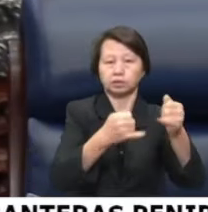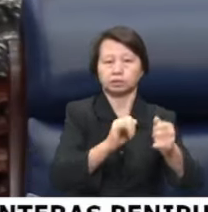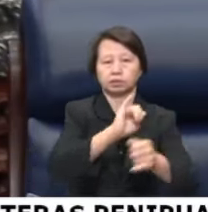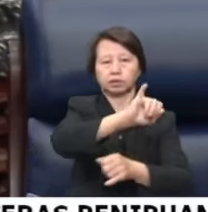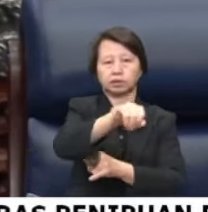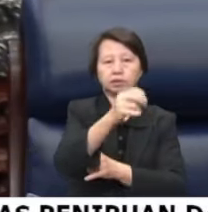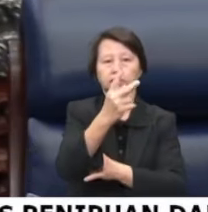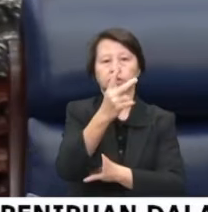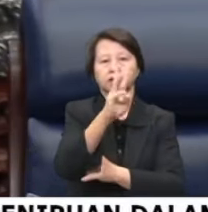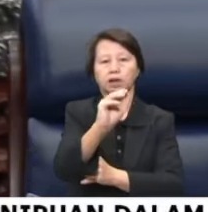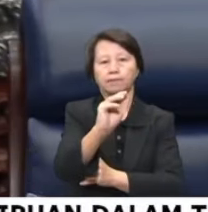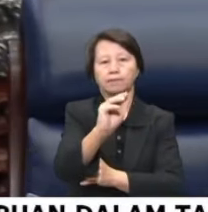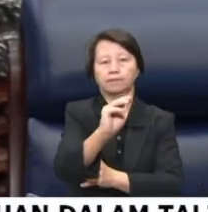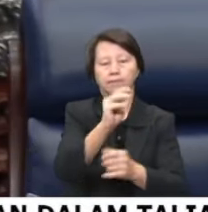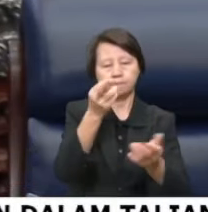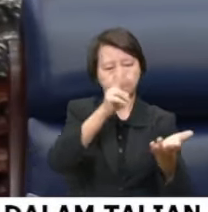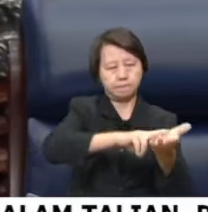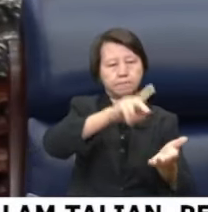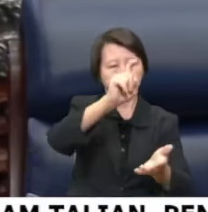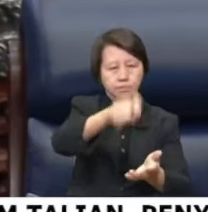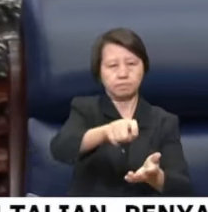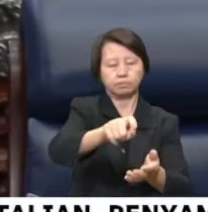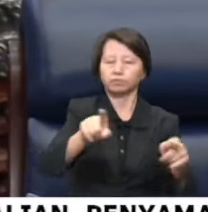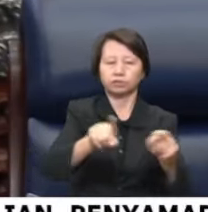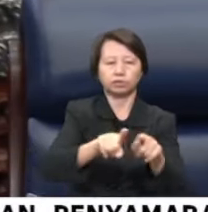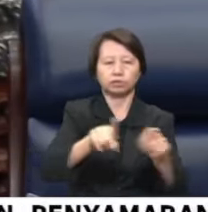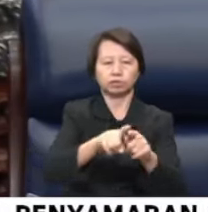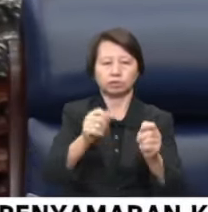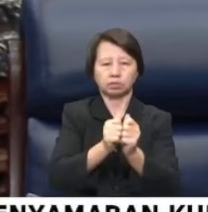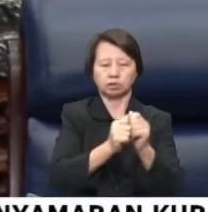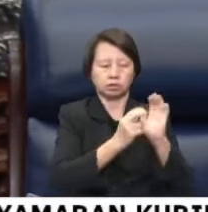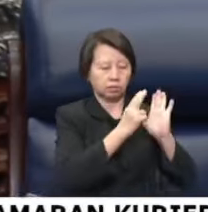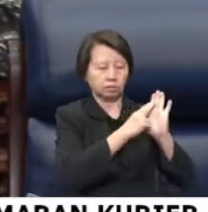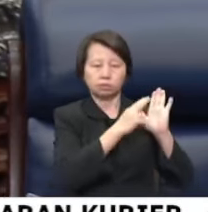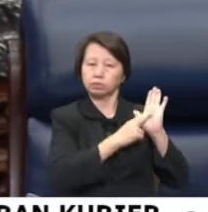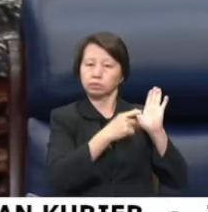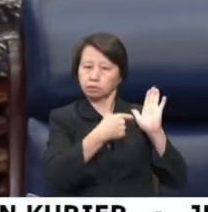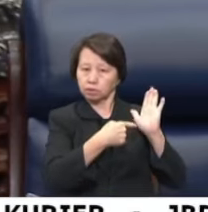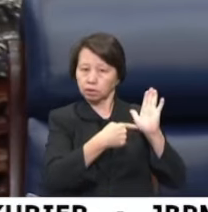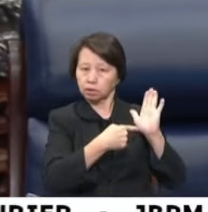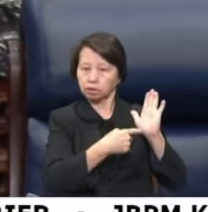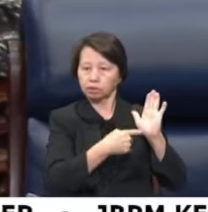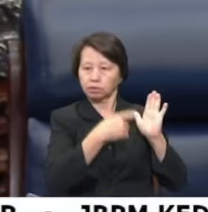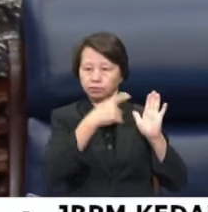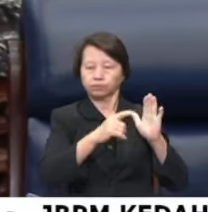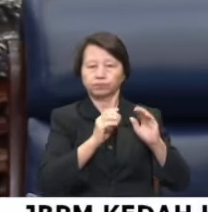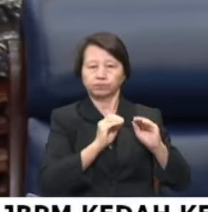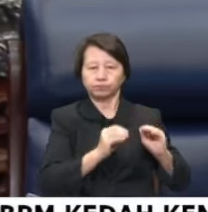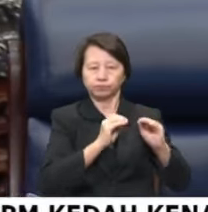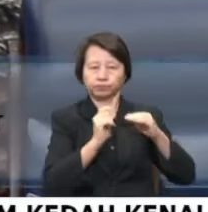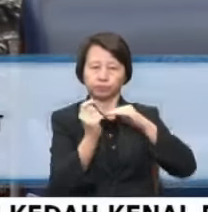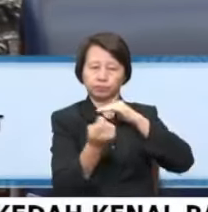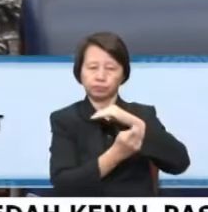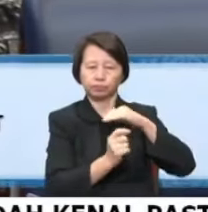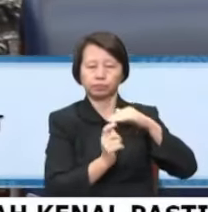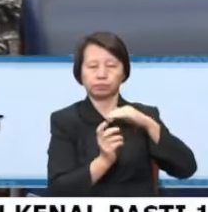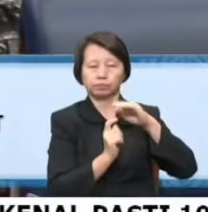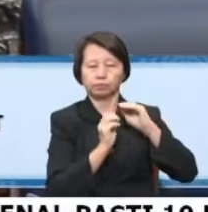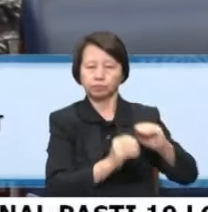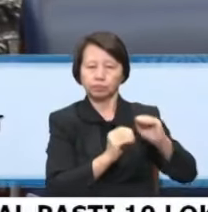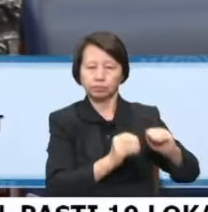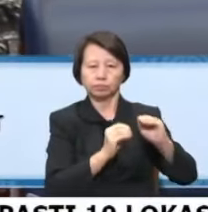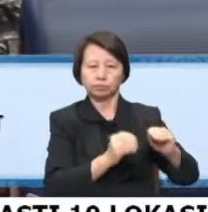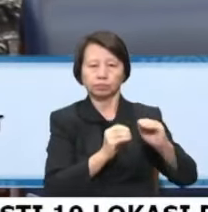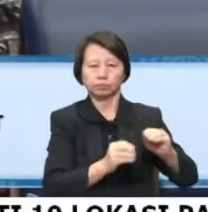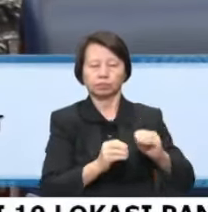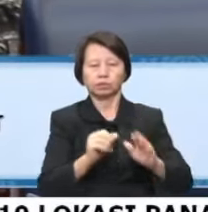Kebajikan Masyarakat ataupun JKM selaras dengan peruntukan di bawah Akta Taman Asuhan Kanak-Kanak 1984, iaitu